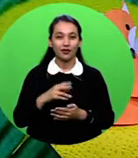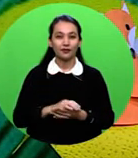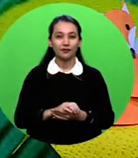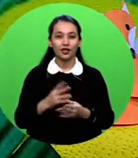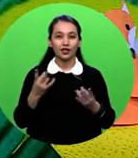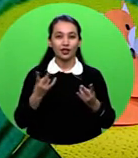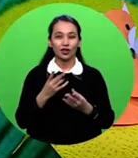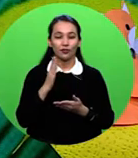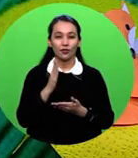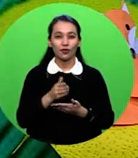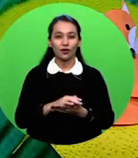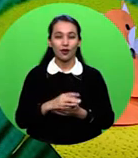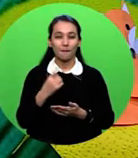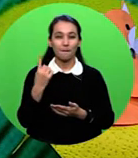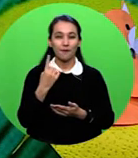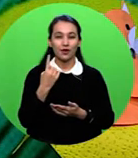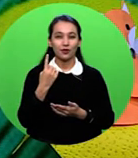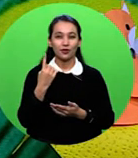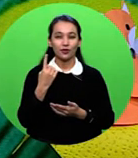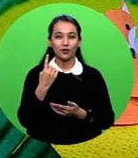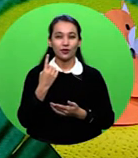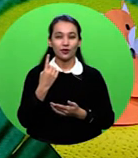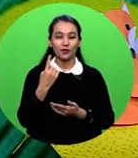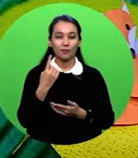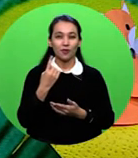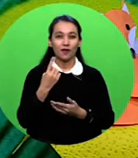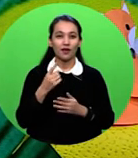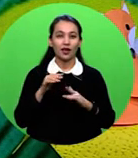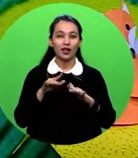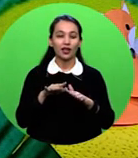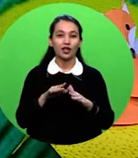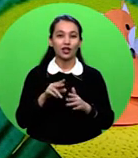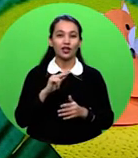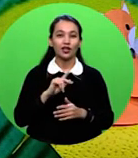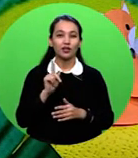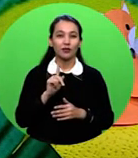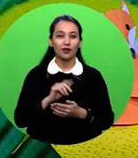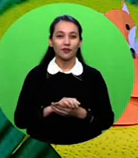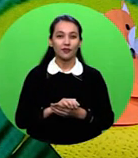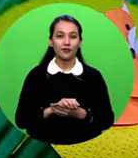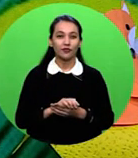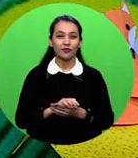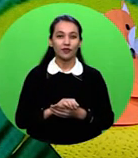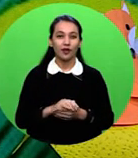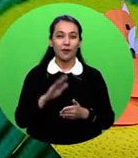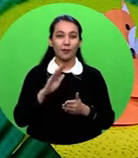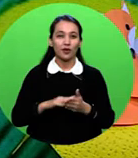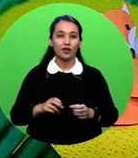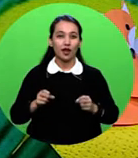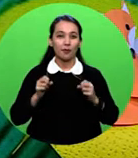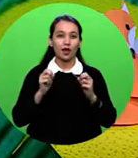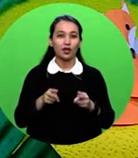qaychi kerak bo'ladi. Birinchi o'rinda bizani bajaradigan ishimiz texnika